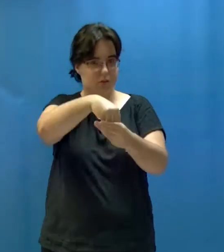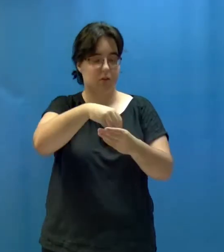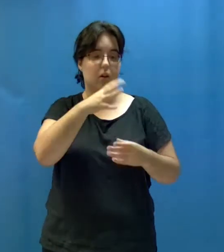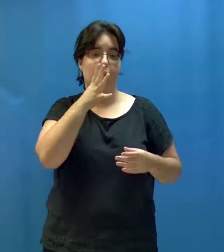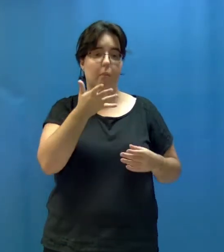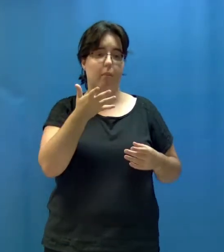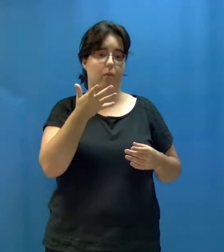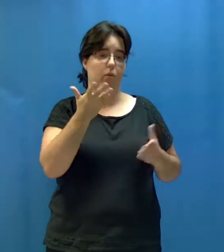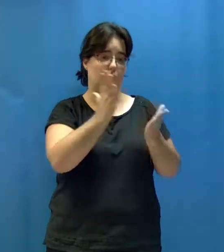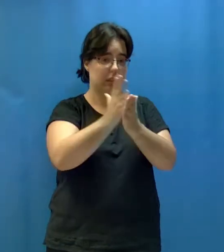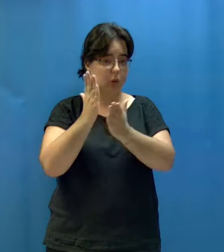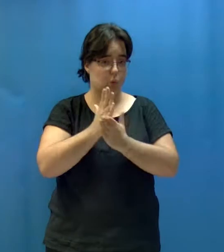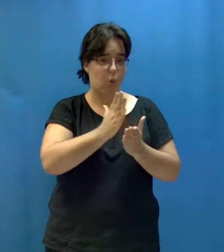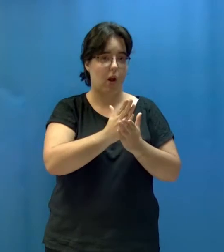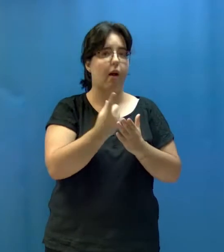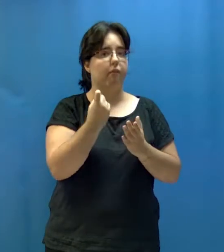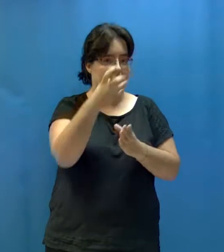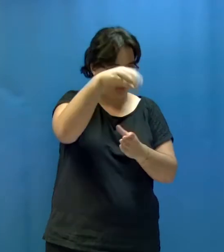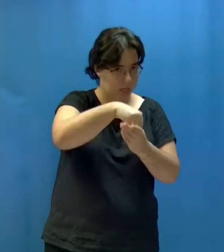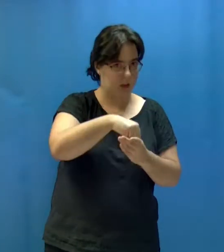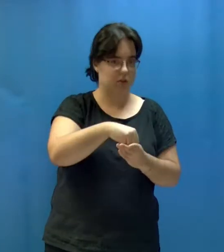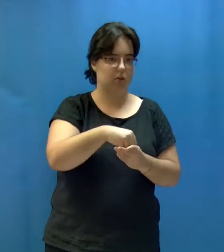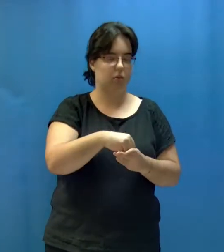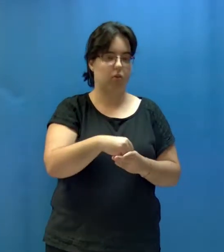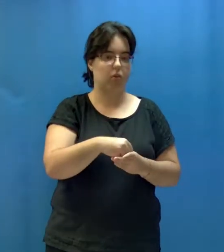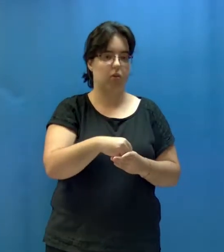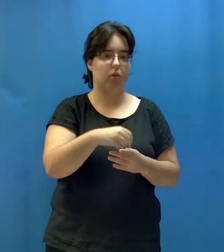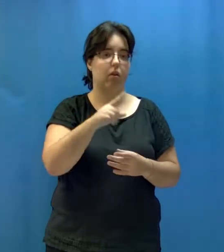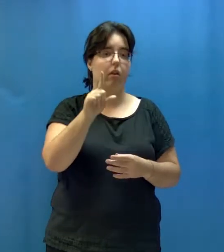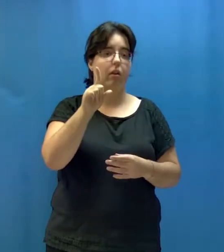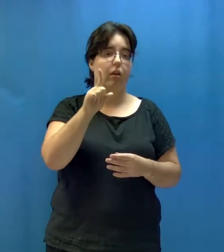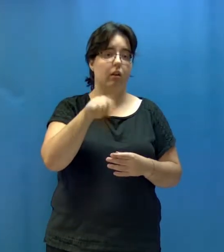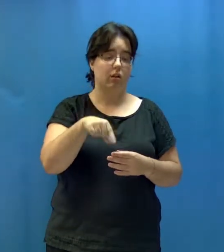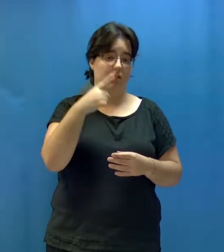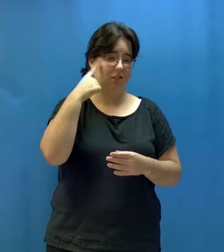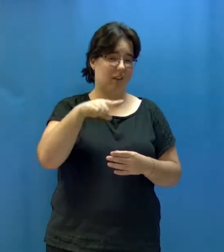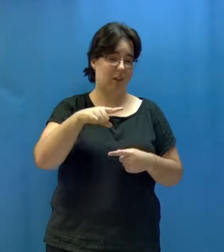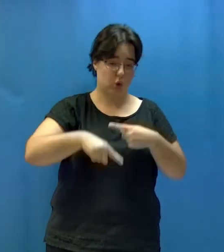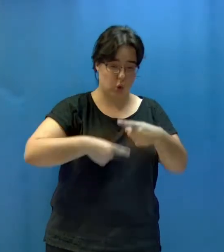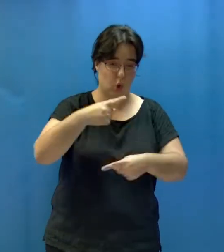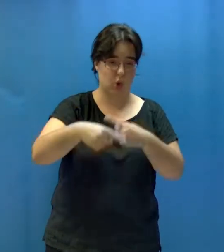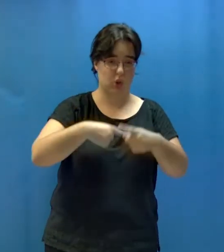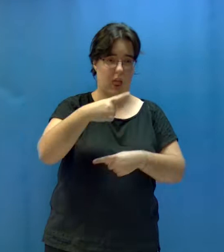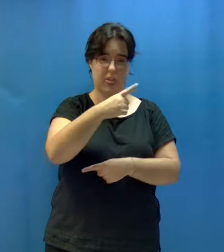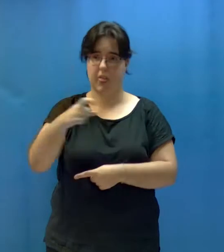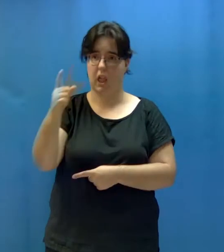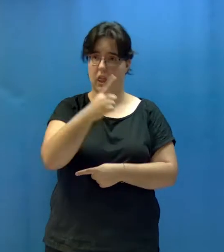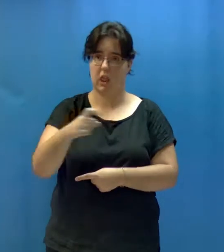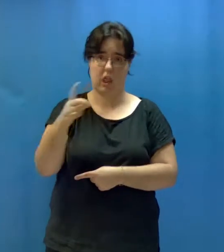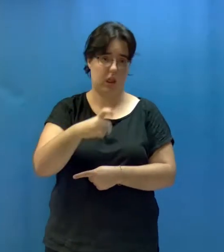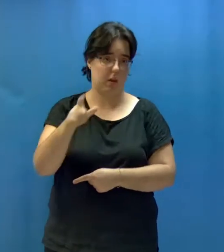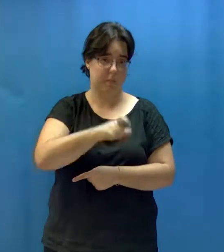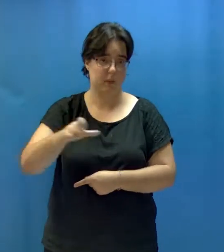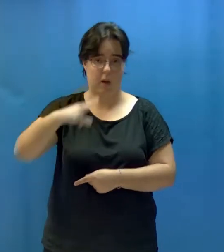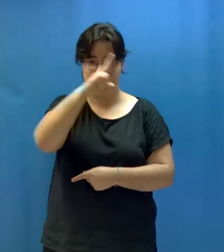concorreguts necessiten comptar amb aquest tipus d'equipament. Cal pensar que cada dia passen pels centres educatius centenars de persones, a més de